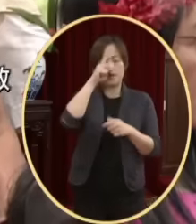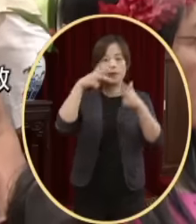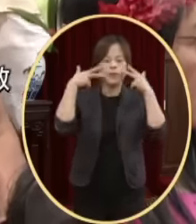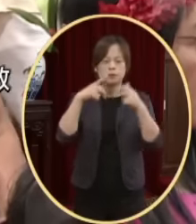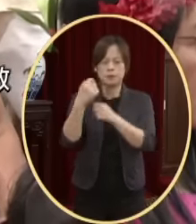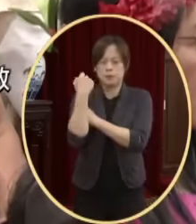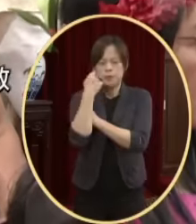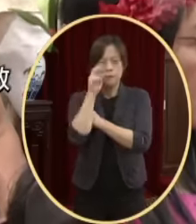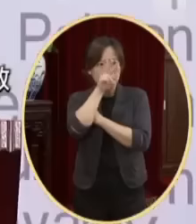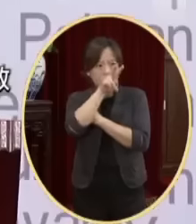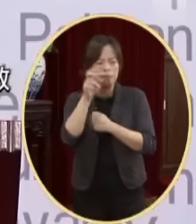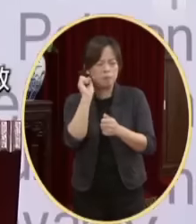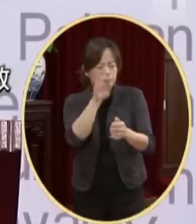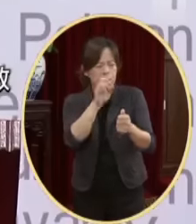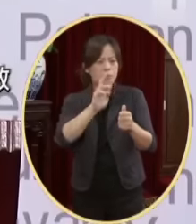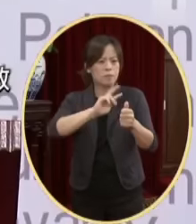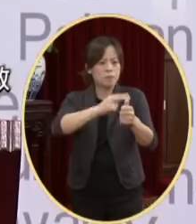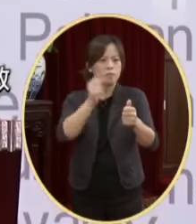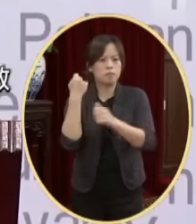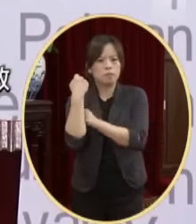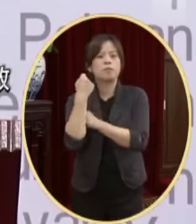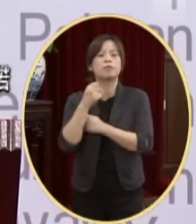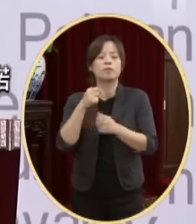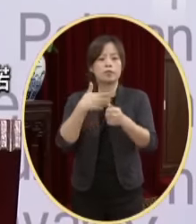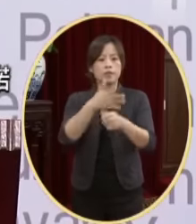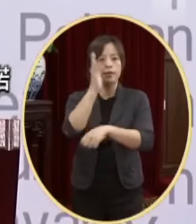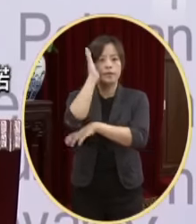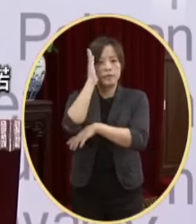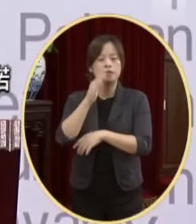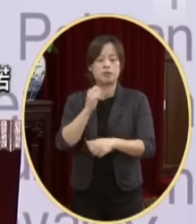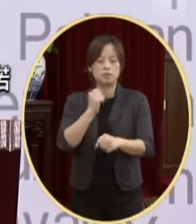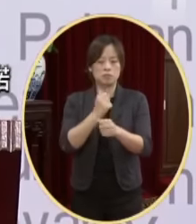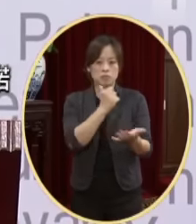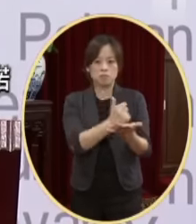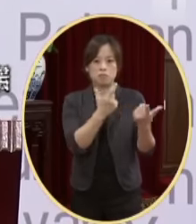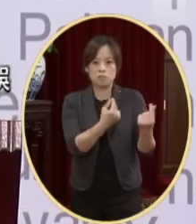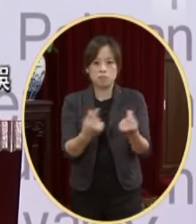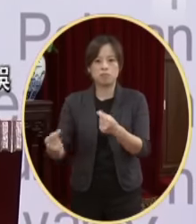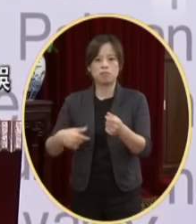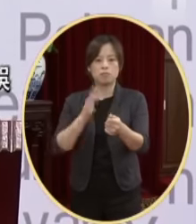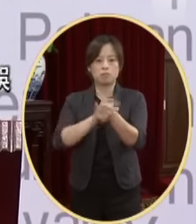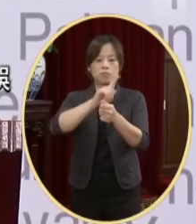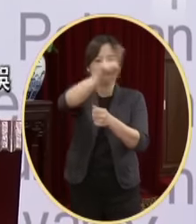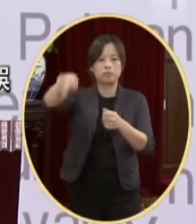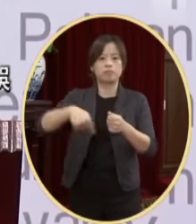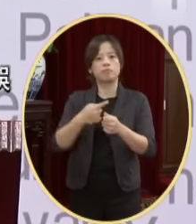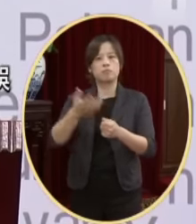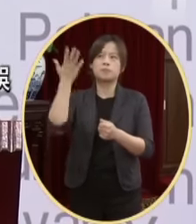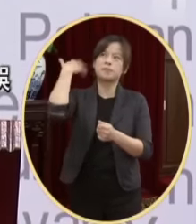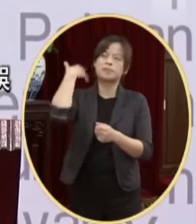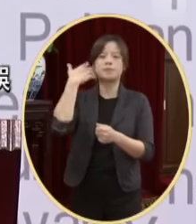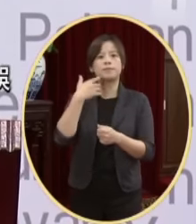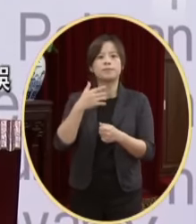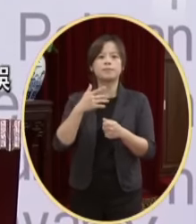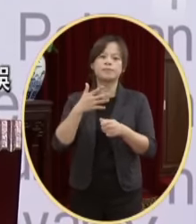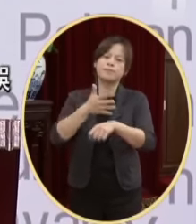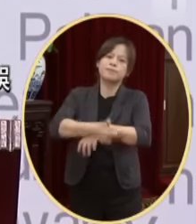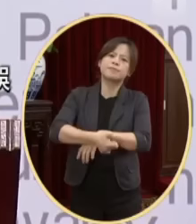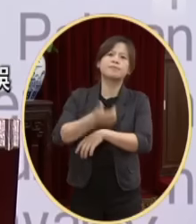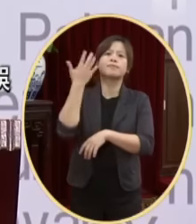力鞭策指导，让政府实现承诺，真正改进过去过